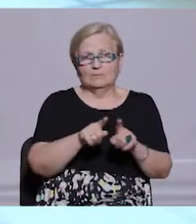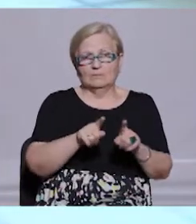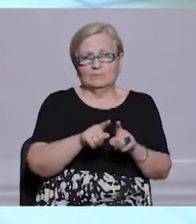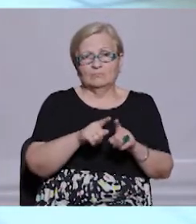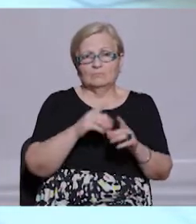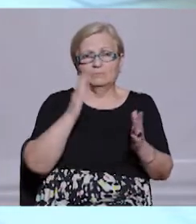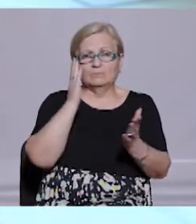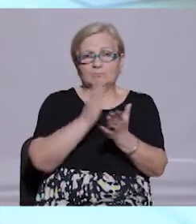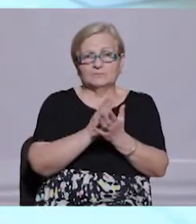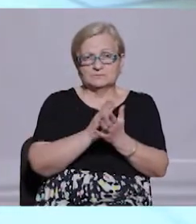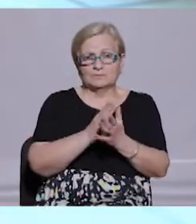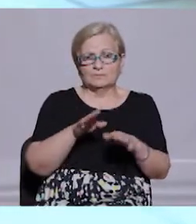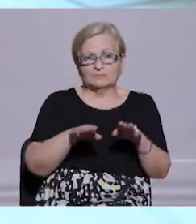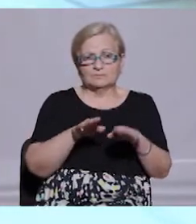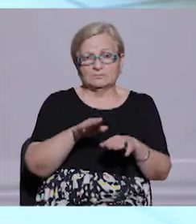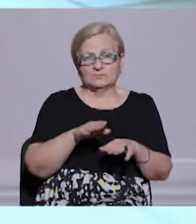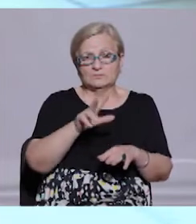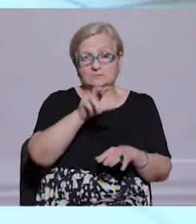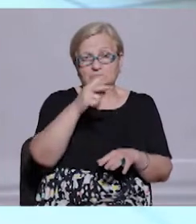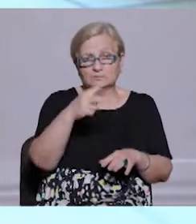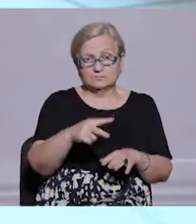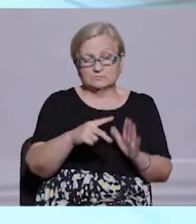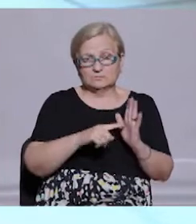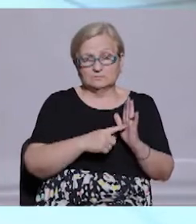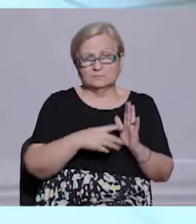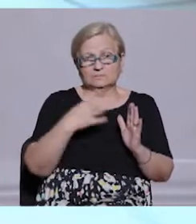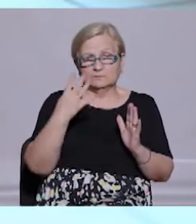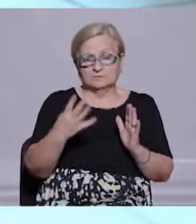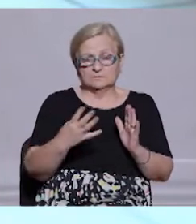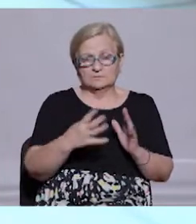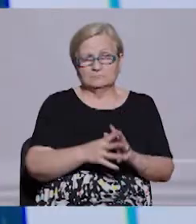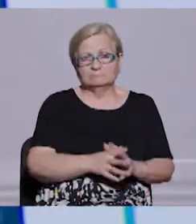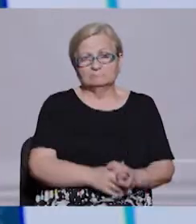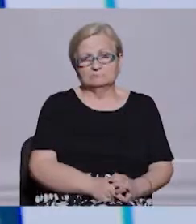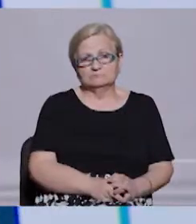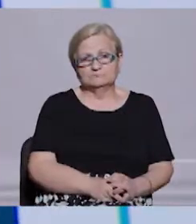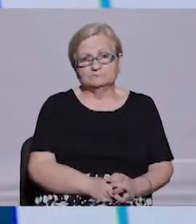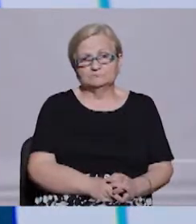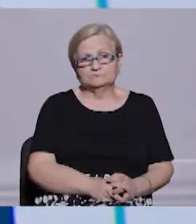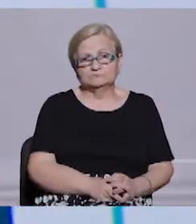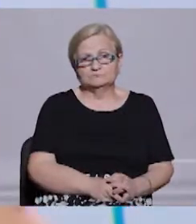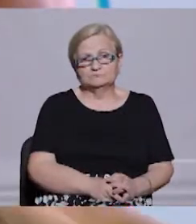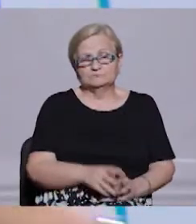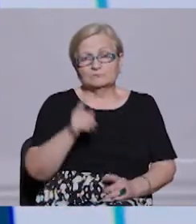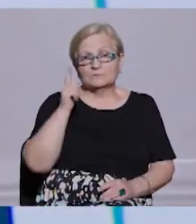პროპორციული დამოკიდებულება გვაქვს. ანუ 320 გავამრავლოთ 4-ზე